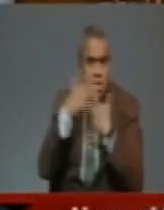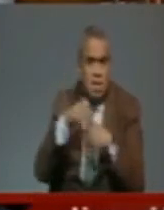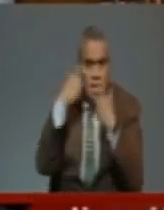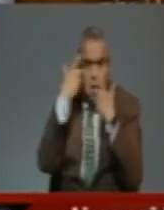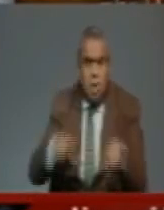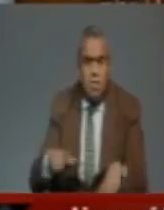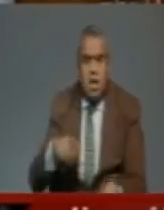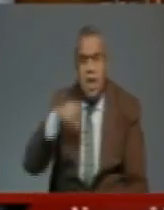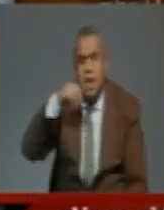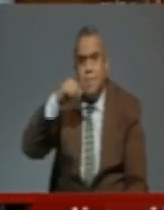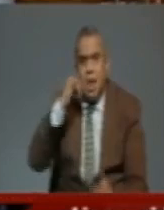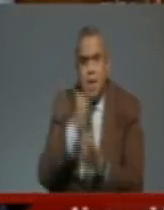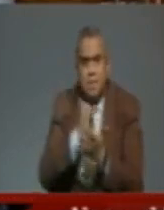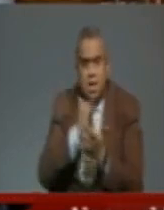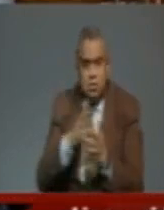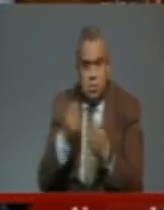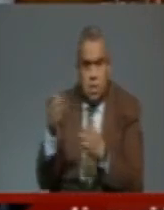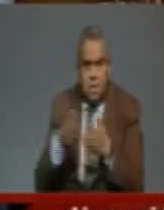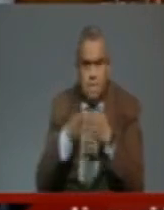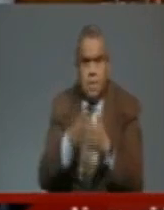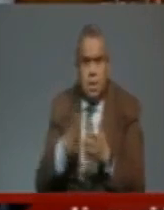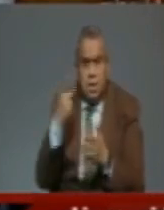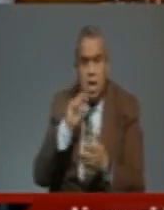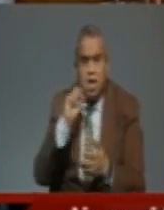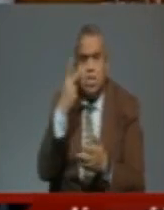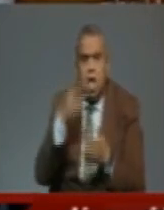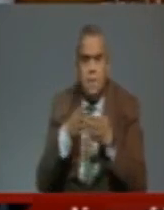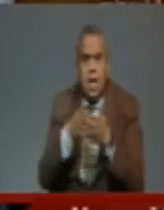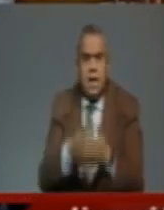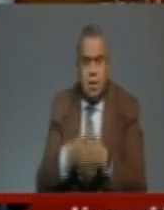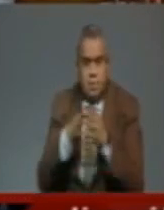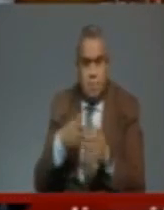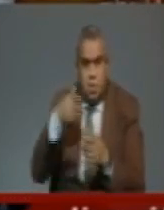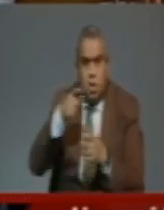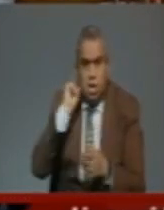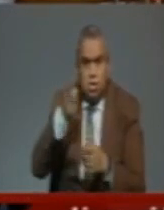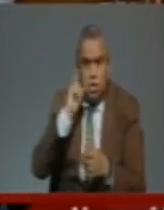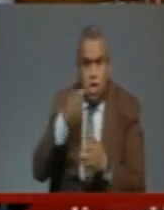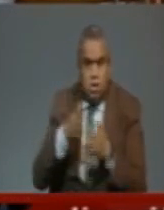كان وصل المراكب اللي فيها الى 12 مركب، منهم 11 مركب